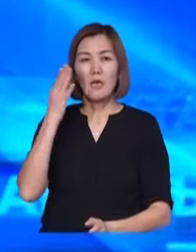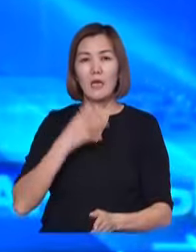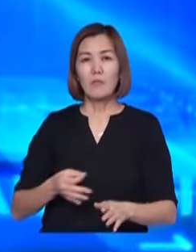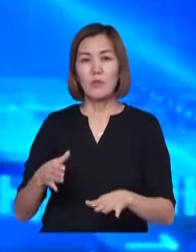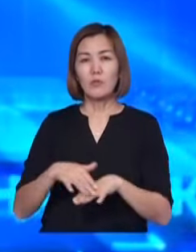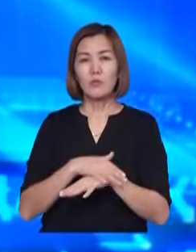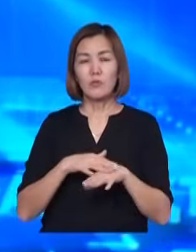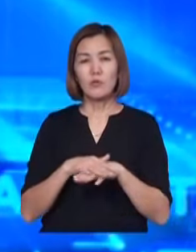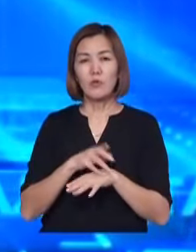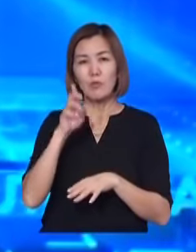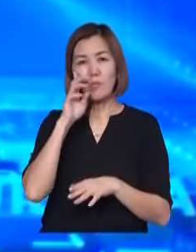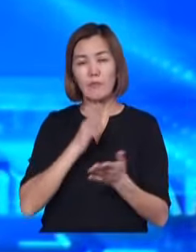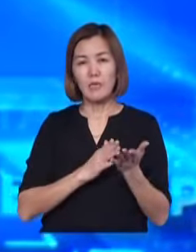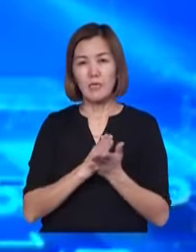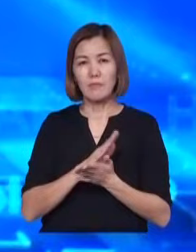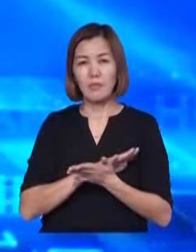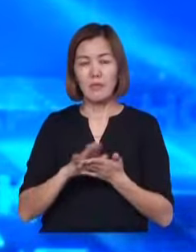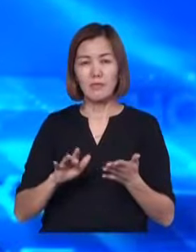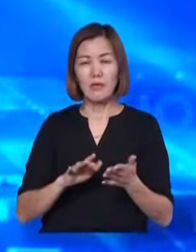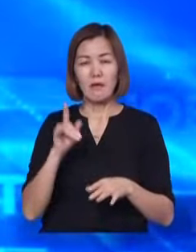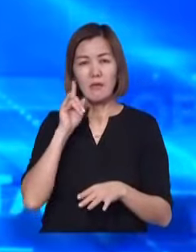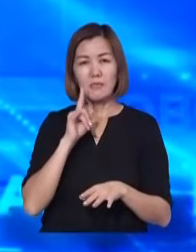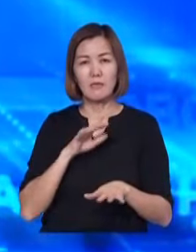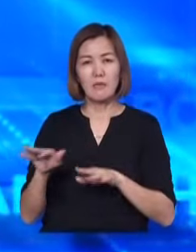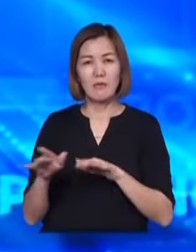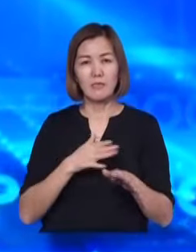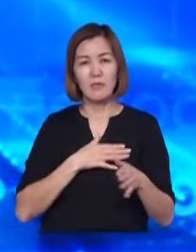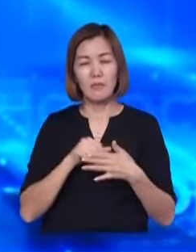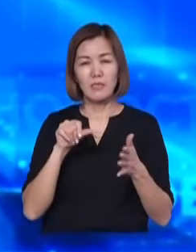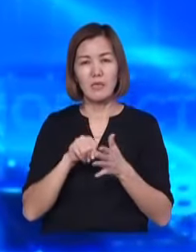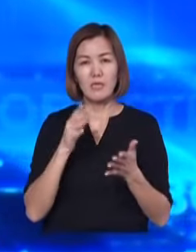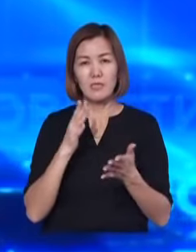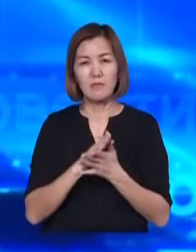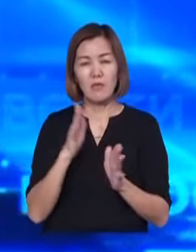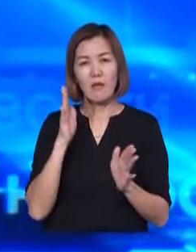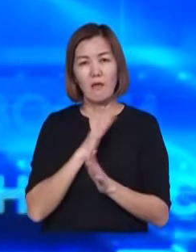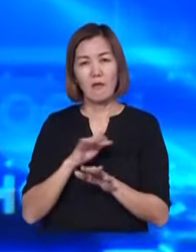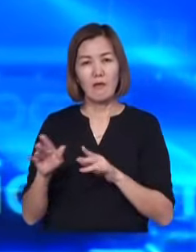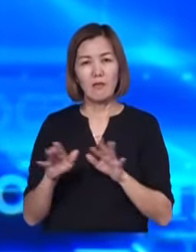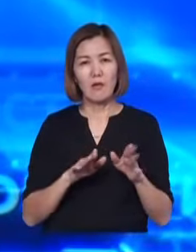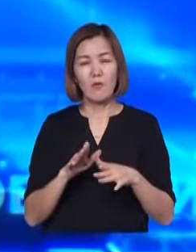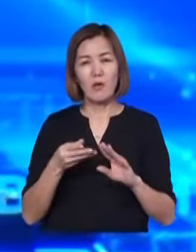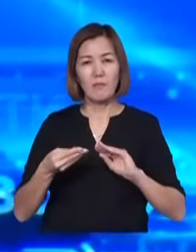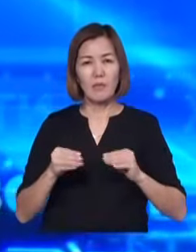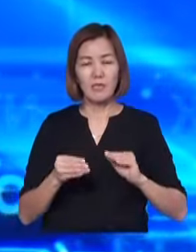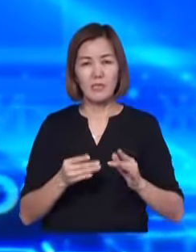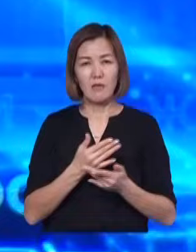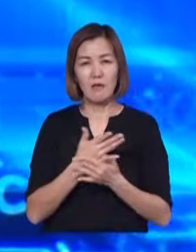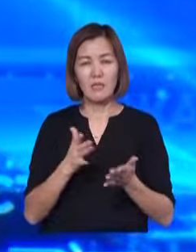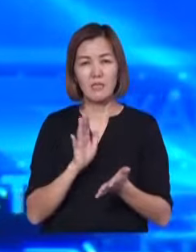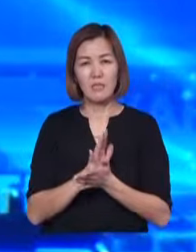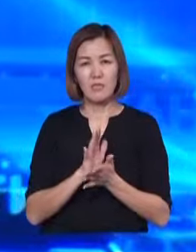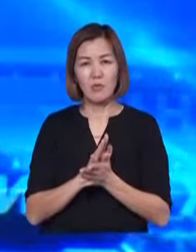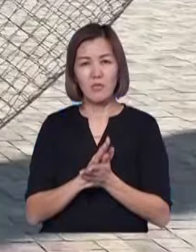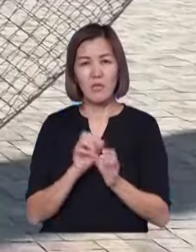Алматы облысының тұрғындары мен мемлекеттік қызметкерлері «Таза Қазақстан» акциясына белсене қатысып жатыр. Эконауқан аясында пластикалық қалдықтарды тастауға